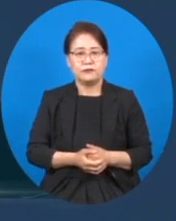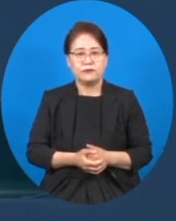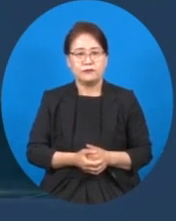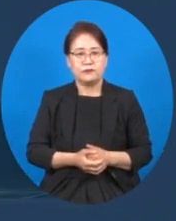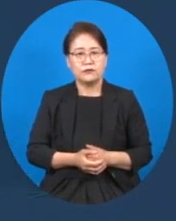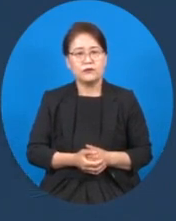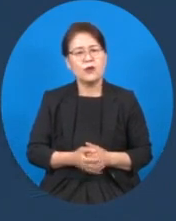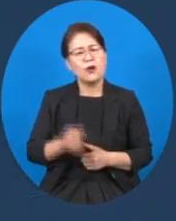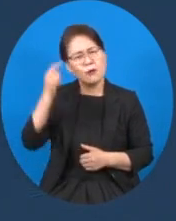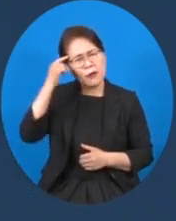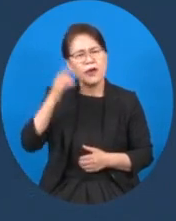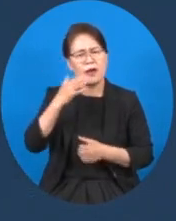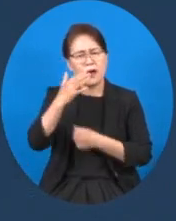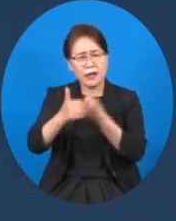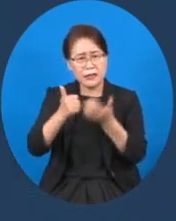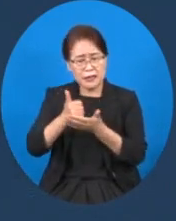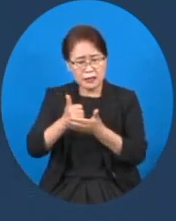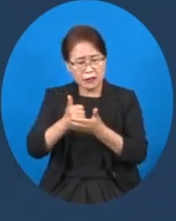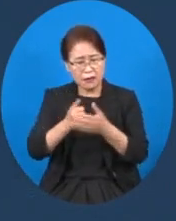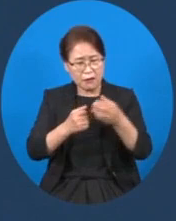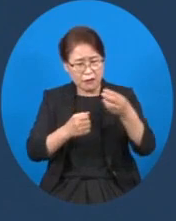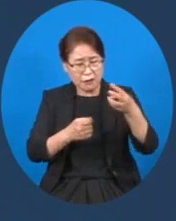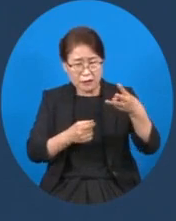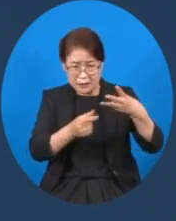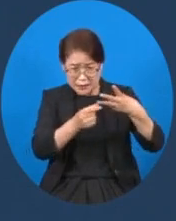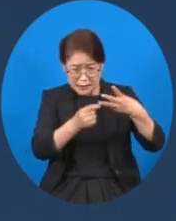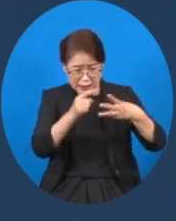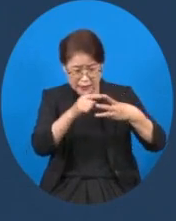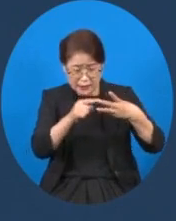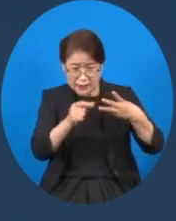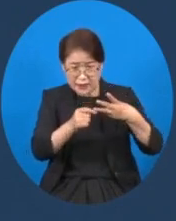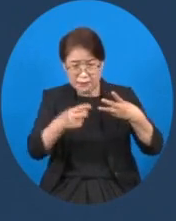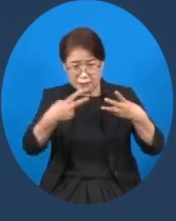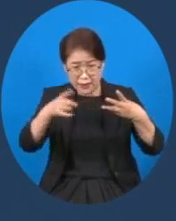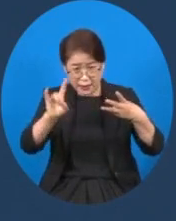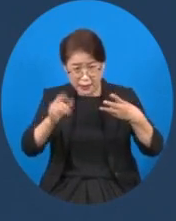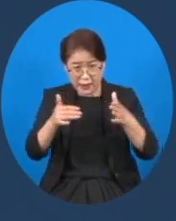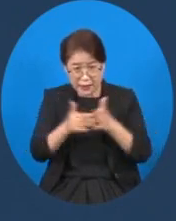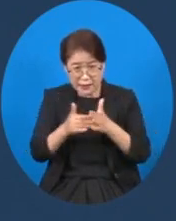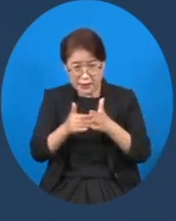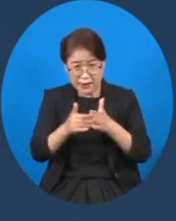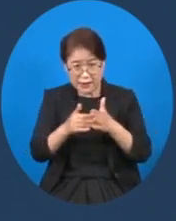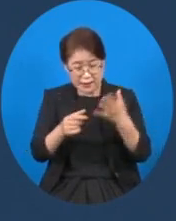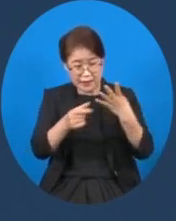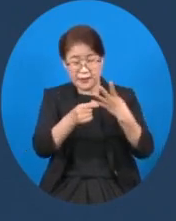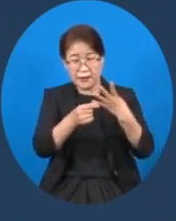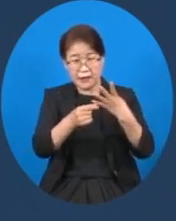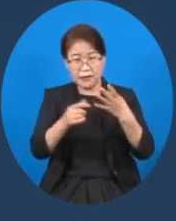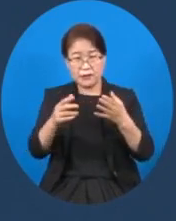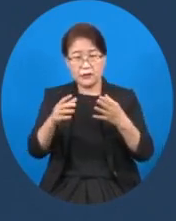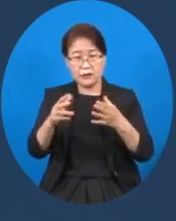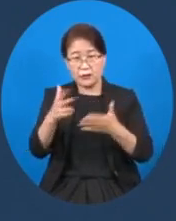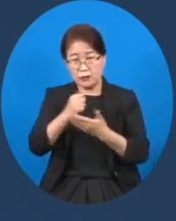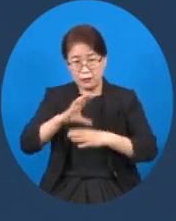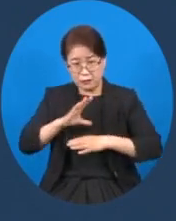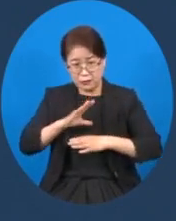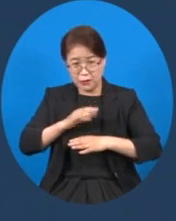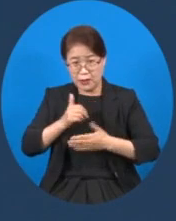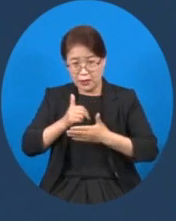그러면 왜 하나님은 3대까지만 언급하셨을까요? 4대부터는 여호와를 경외하지 않아도 된다는 얘기입니까?